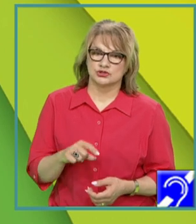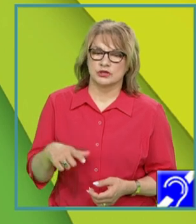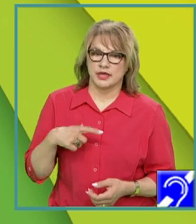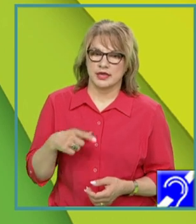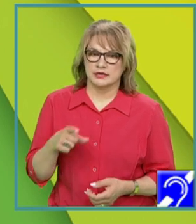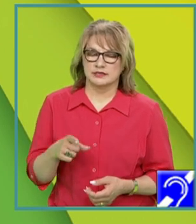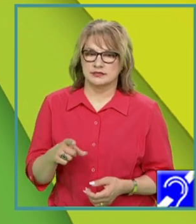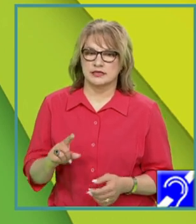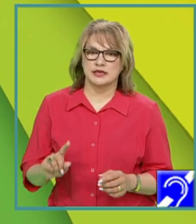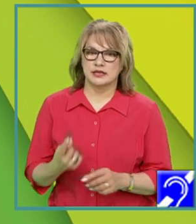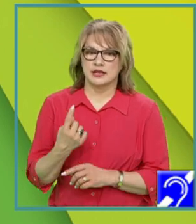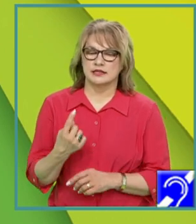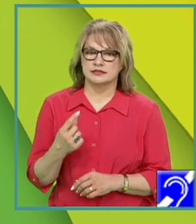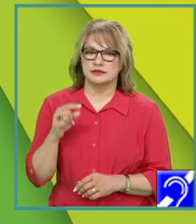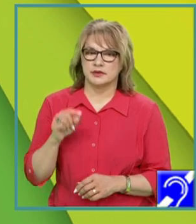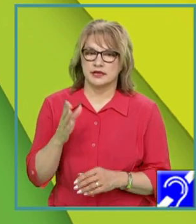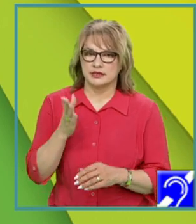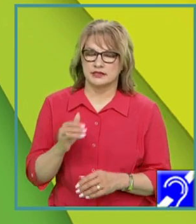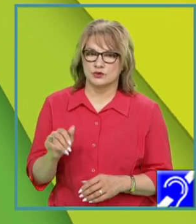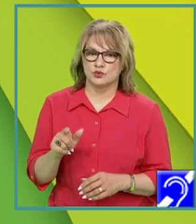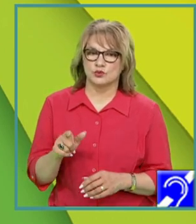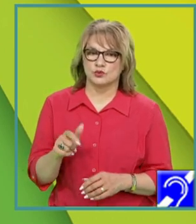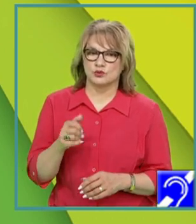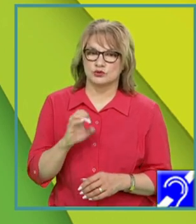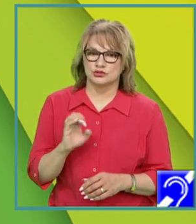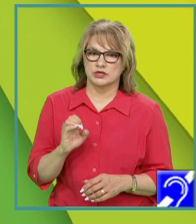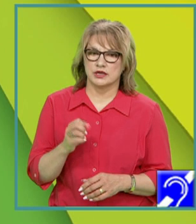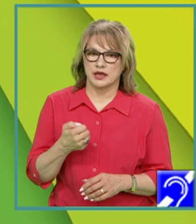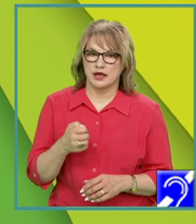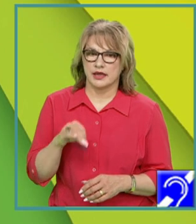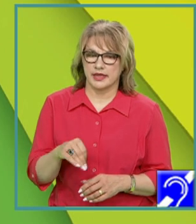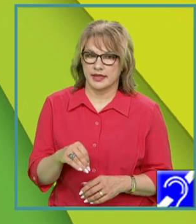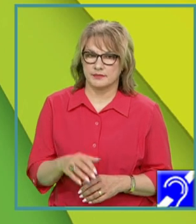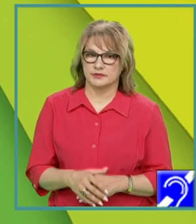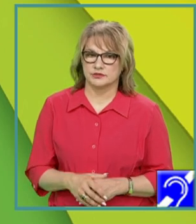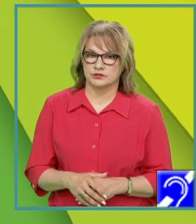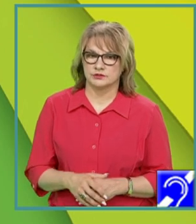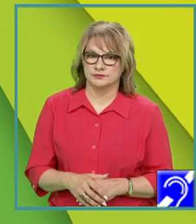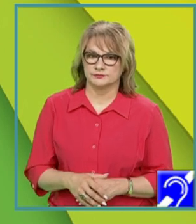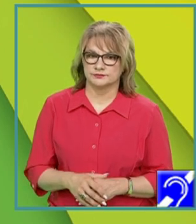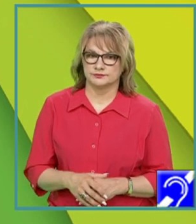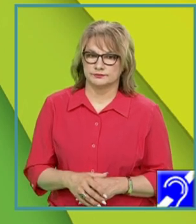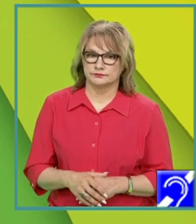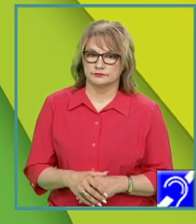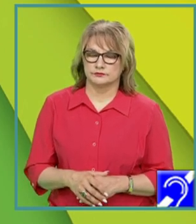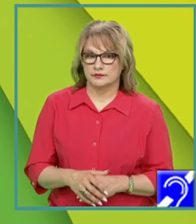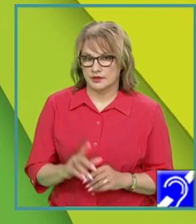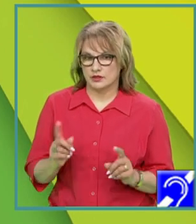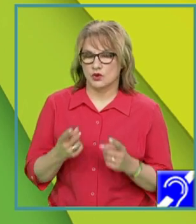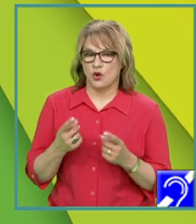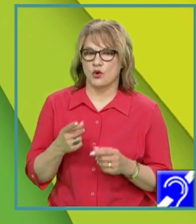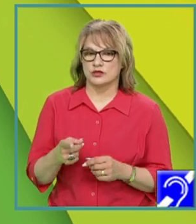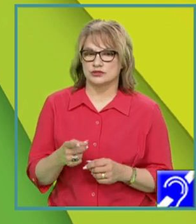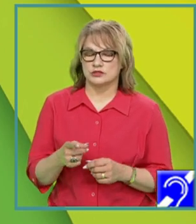este înălțime în triunghiul c a m coincide cu mediatoarea